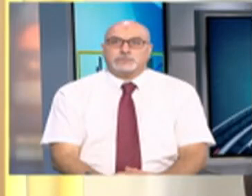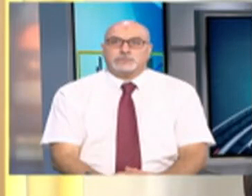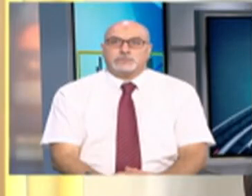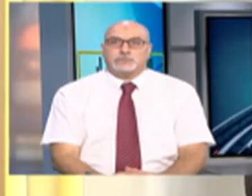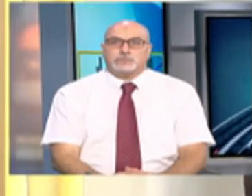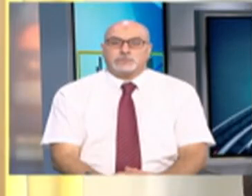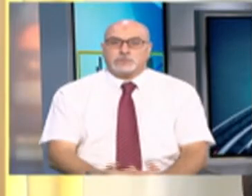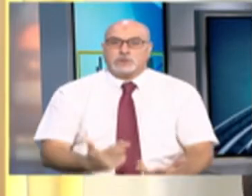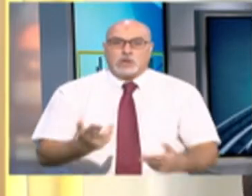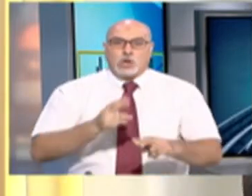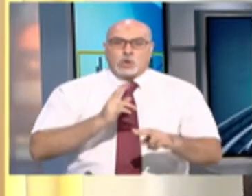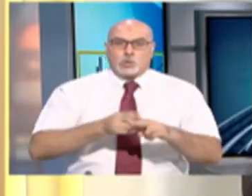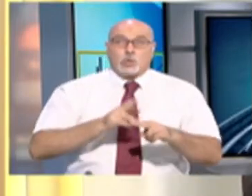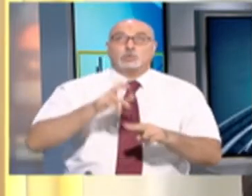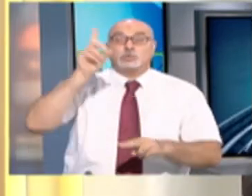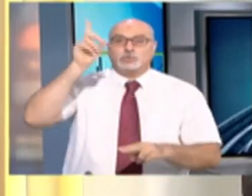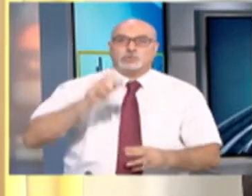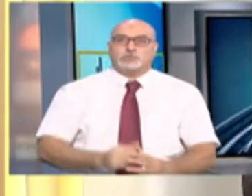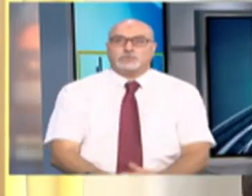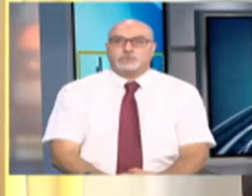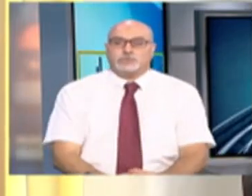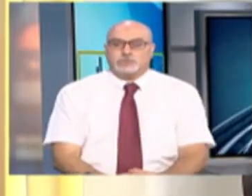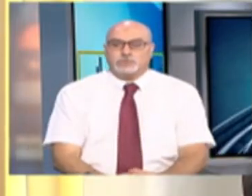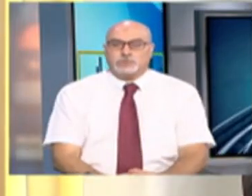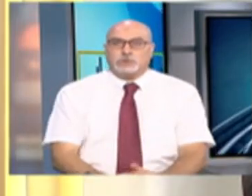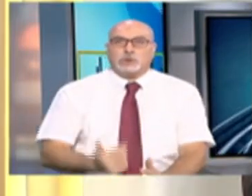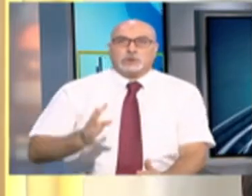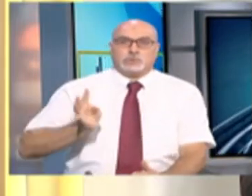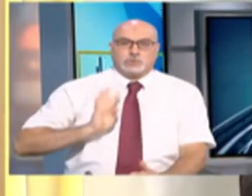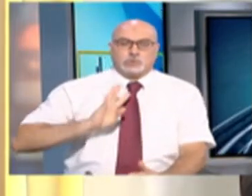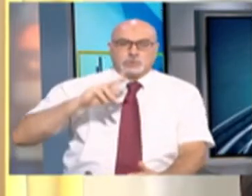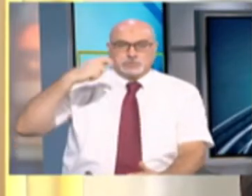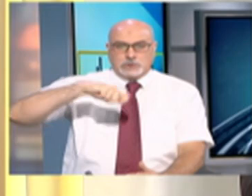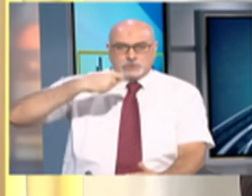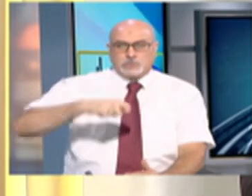تفضل. بسم الله الرحمن الرحيم. سيدي الرئيس،